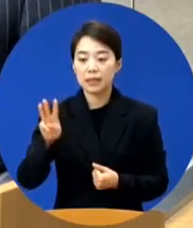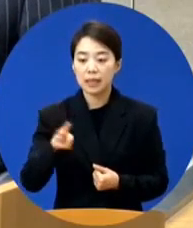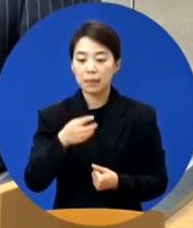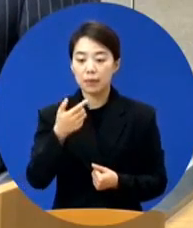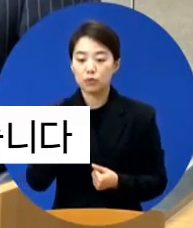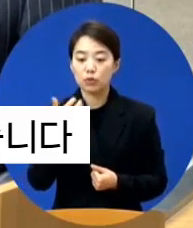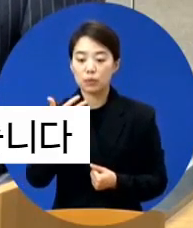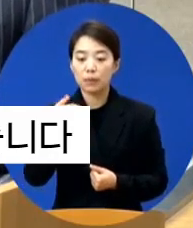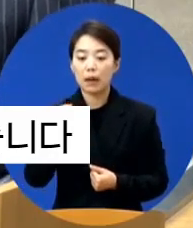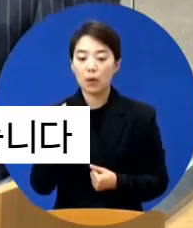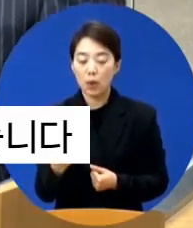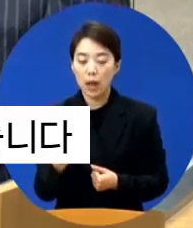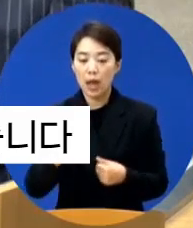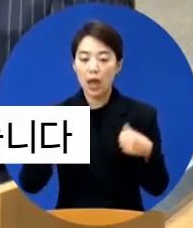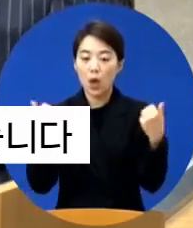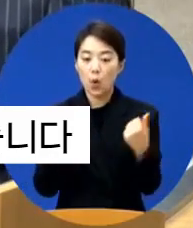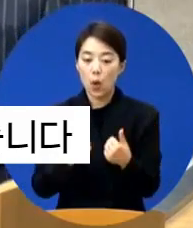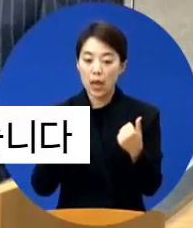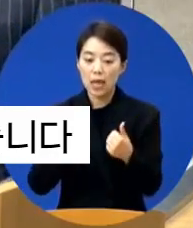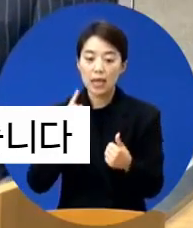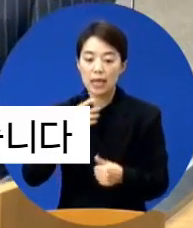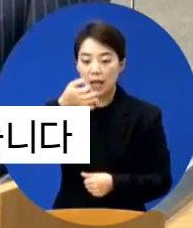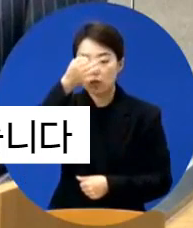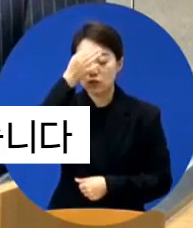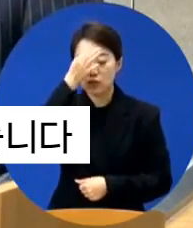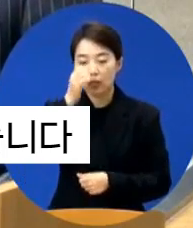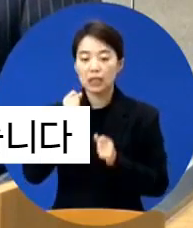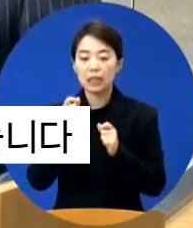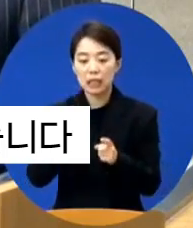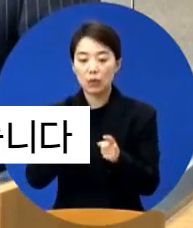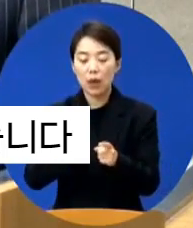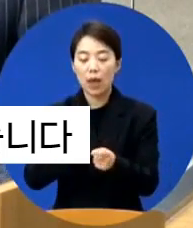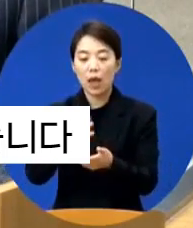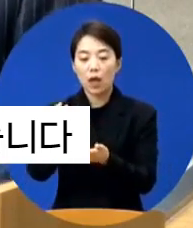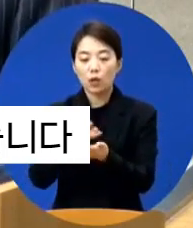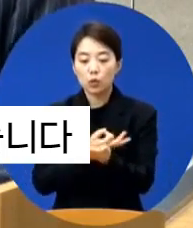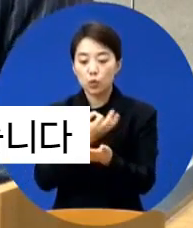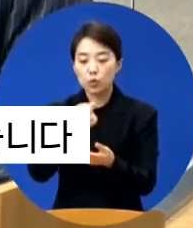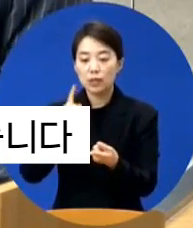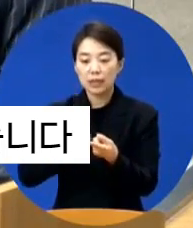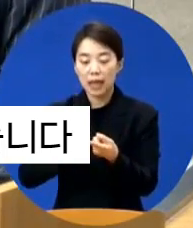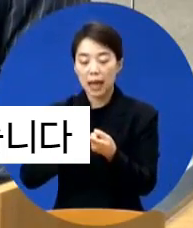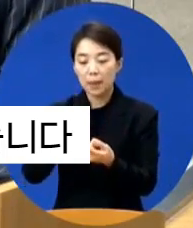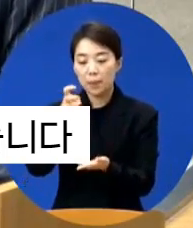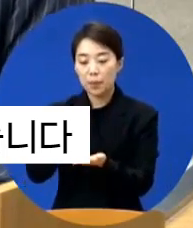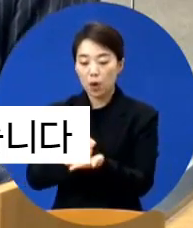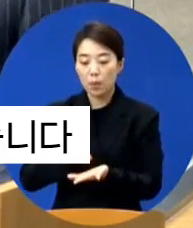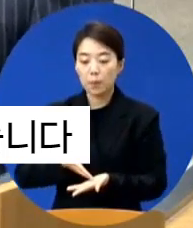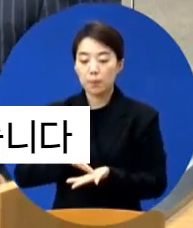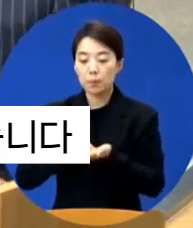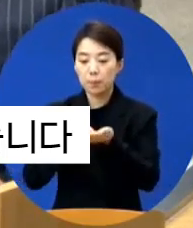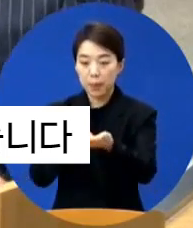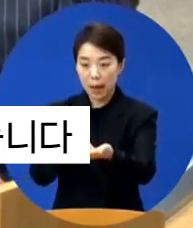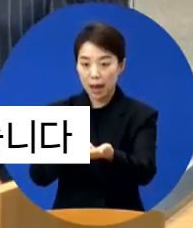제368회 임시회 경기도 예술인 기회소득 조례에 위원회 안을 상정하려고 했습니다.